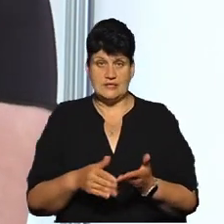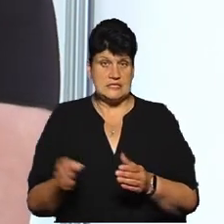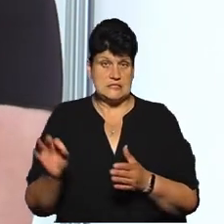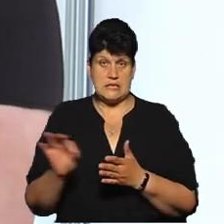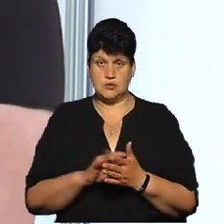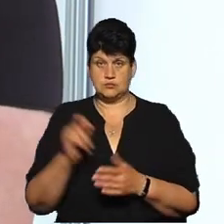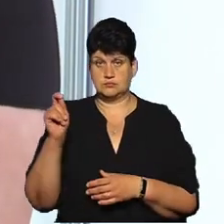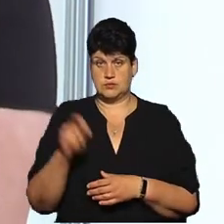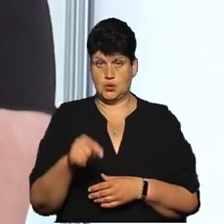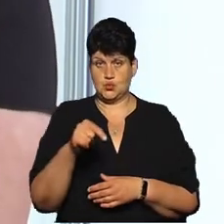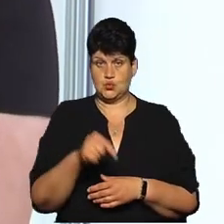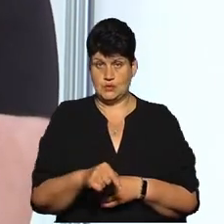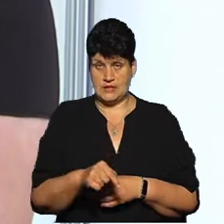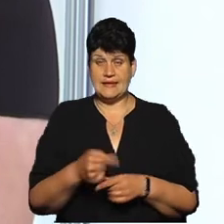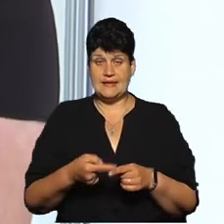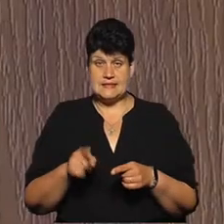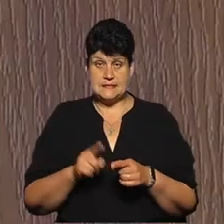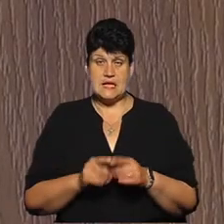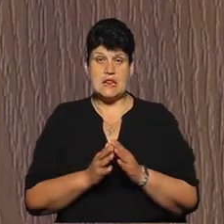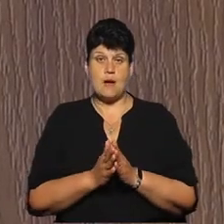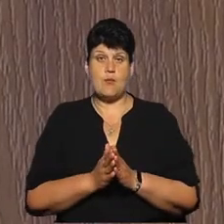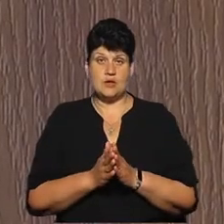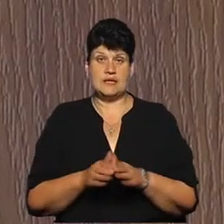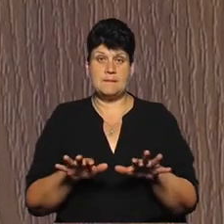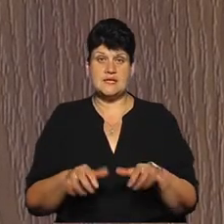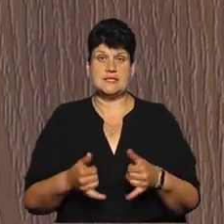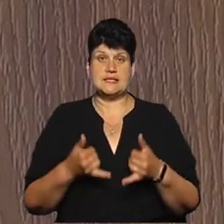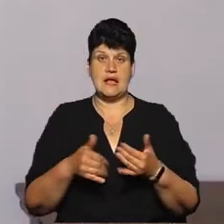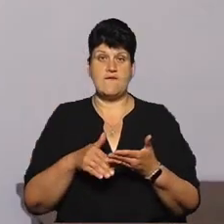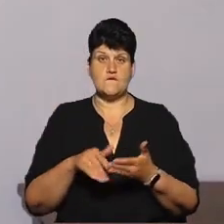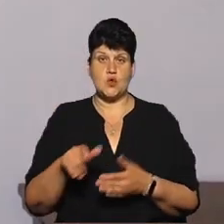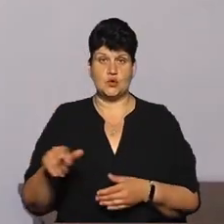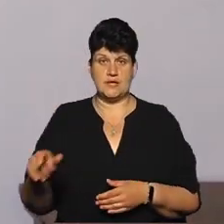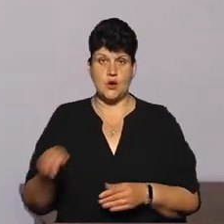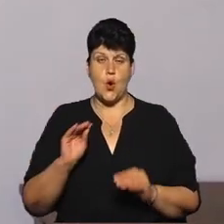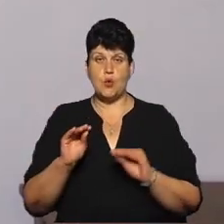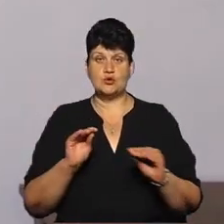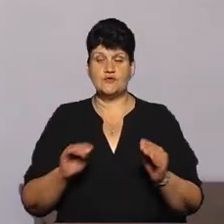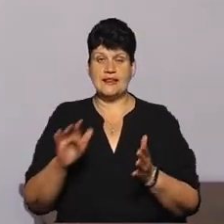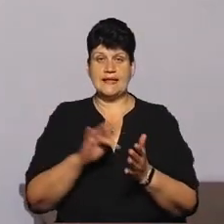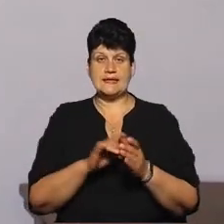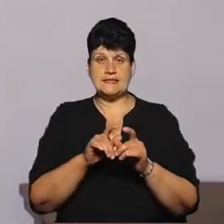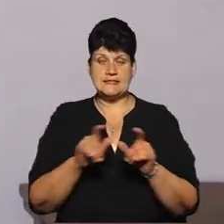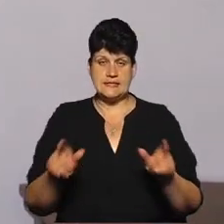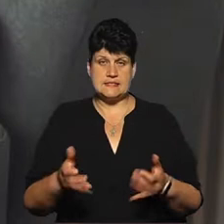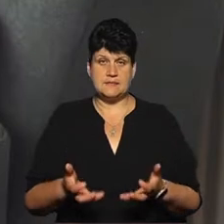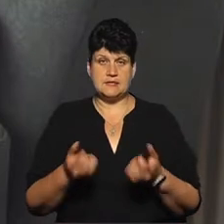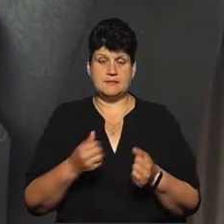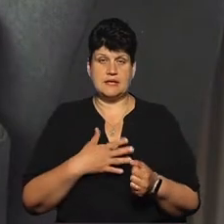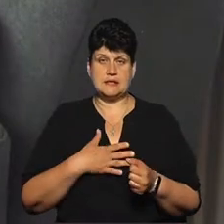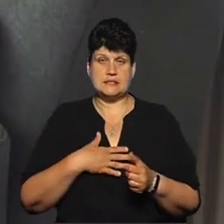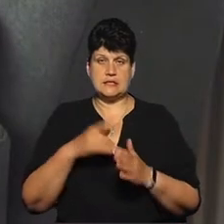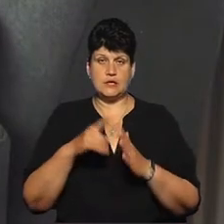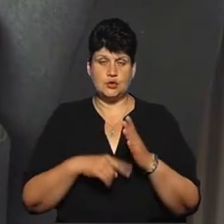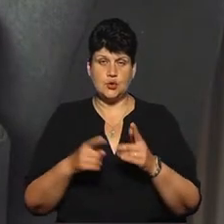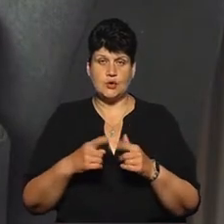можна так сказати, намолене місце для волонтерів. Облаштували центр для волонтерів за підтримки канадійської релігійної організації. Долучитися до